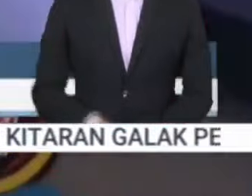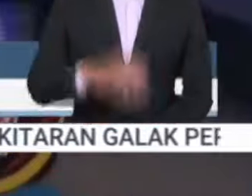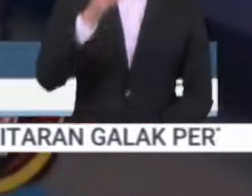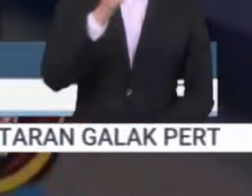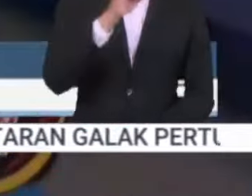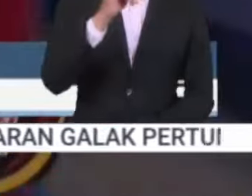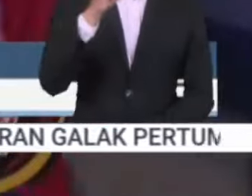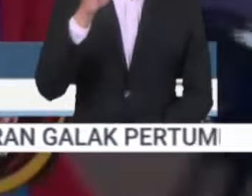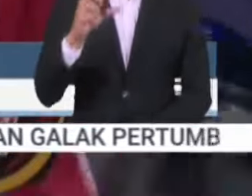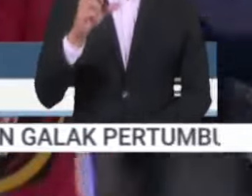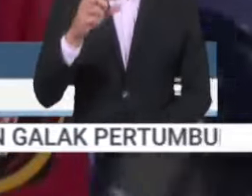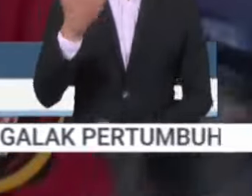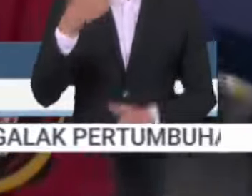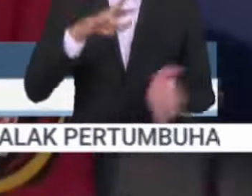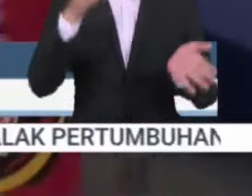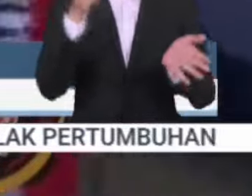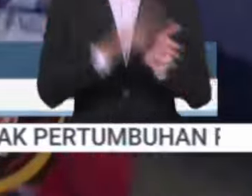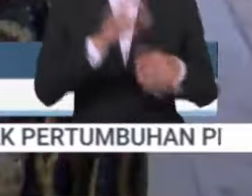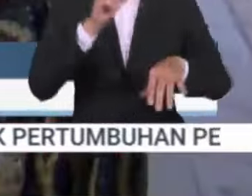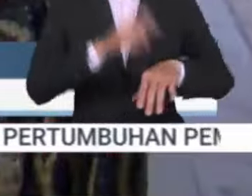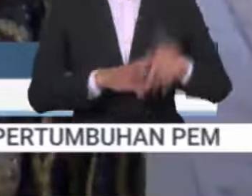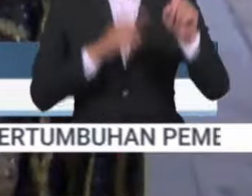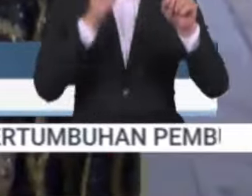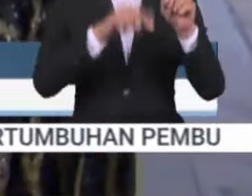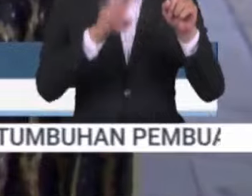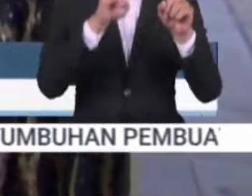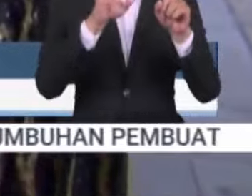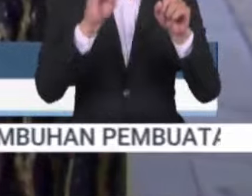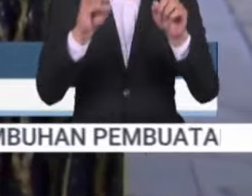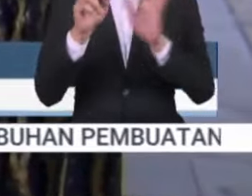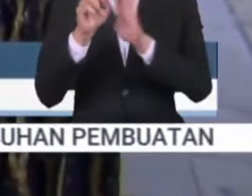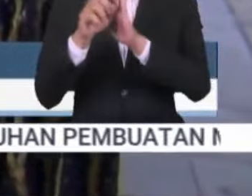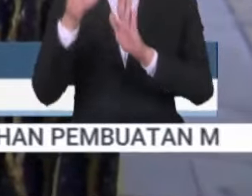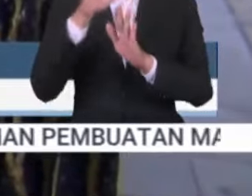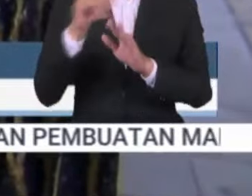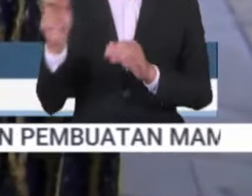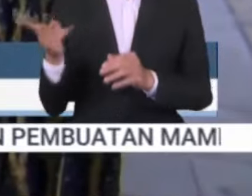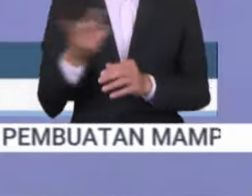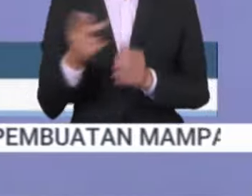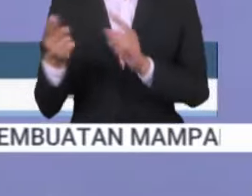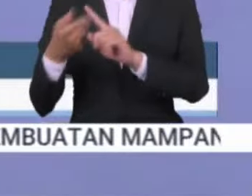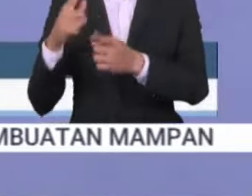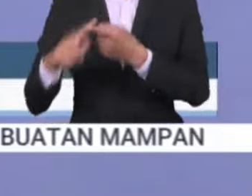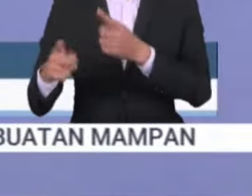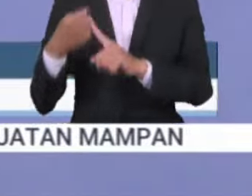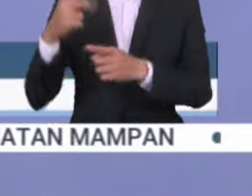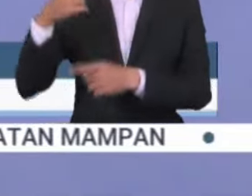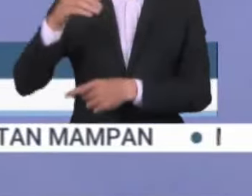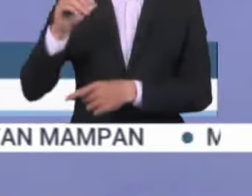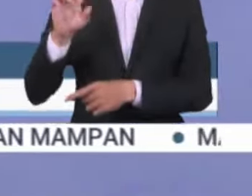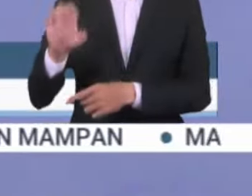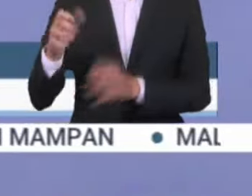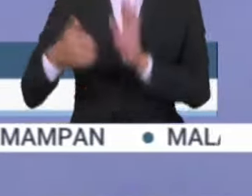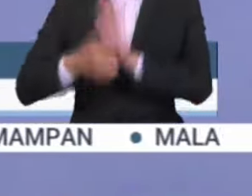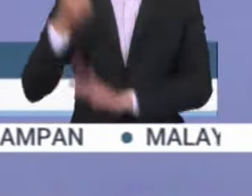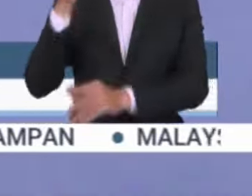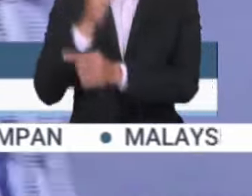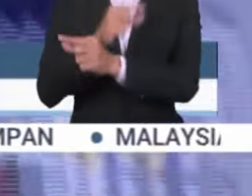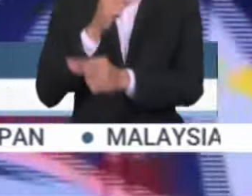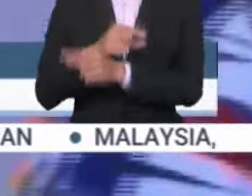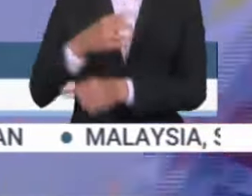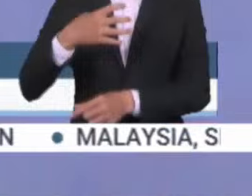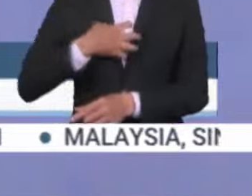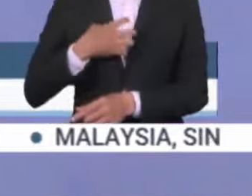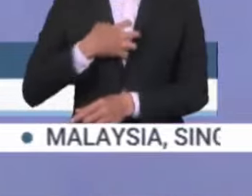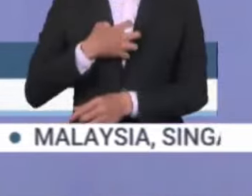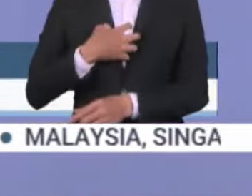Ong Jia Zuan mencatat masa 1 minit 46 saat manakala rakan sepasukannya Ho Pei Yun meraih gangsa dengan masa